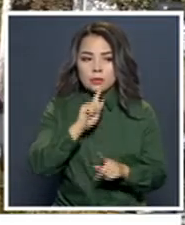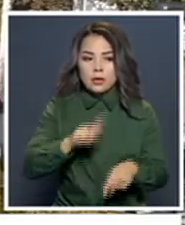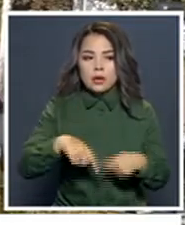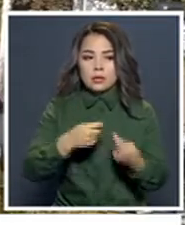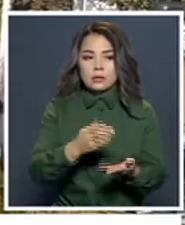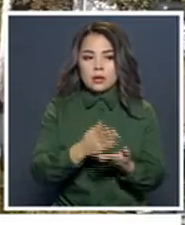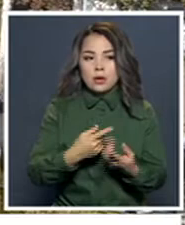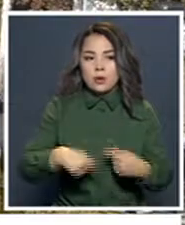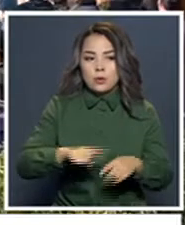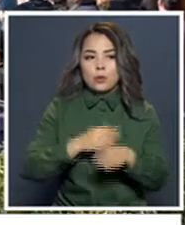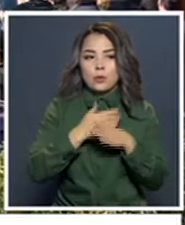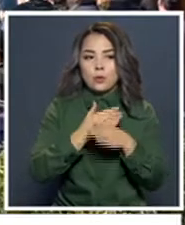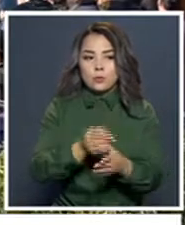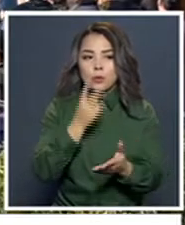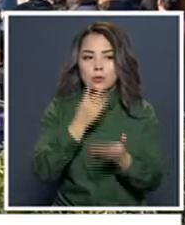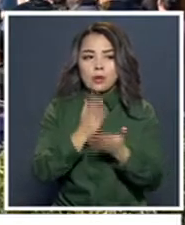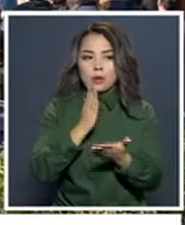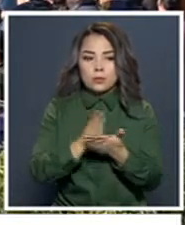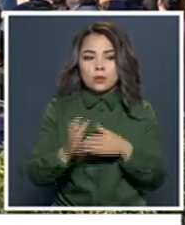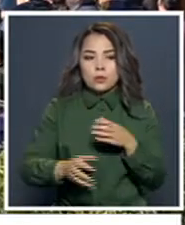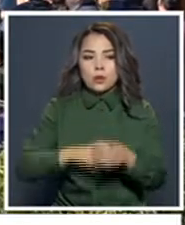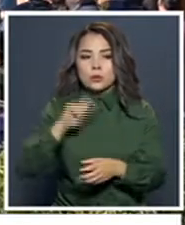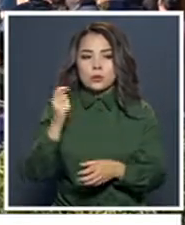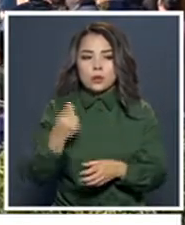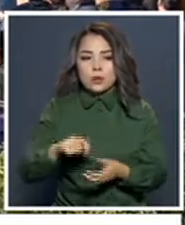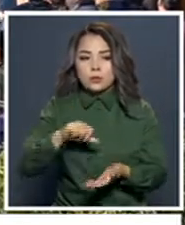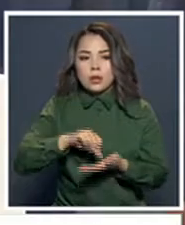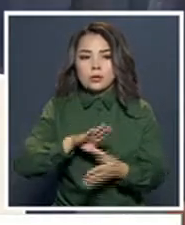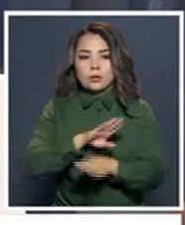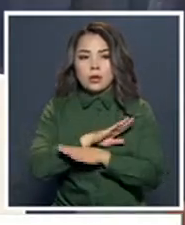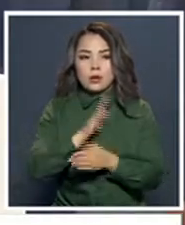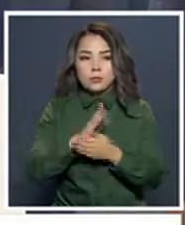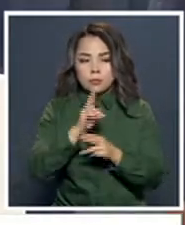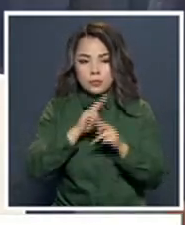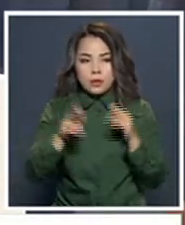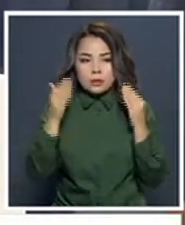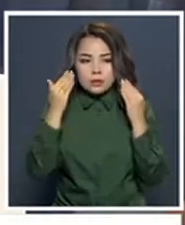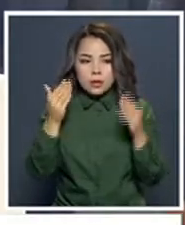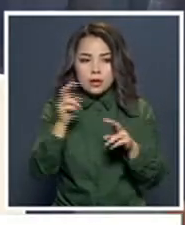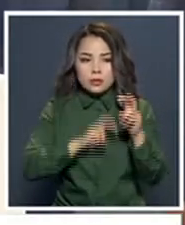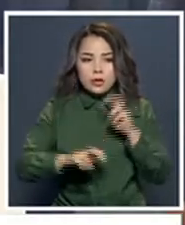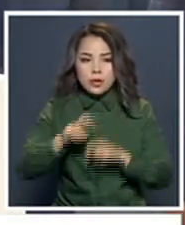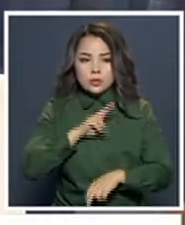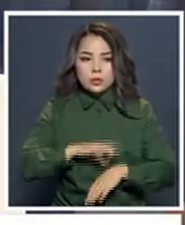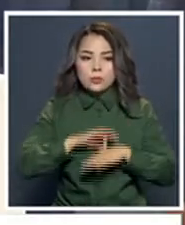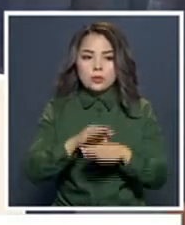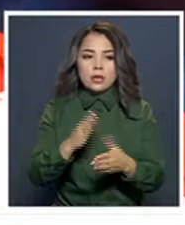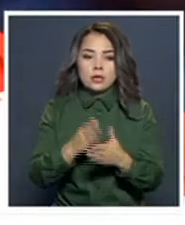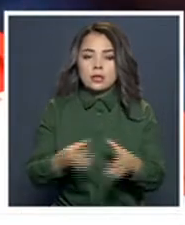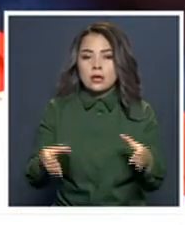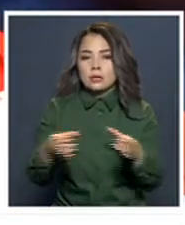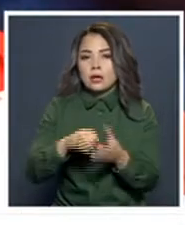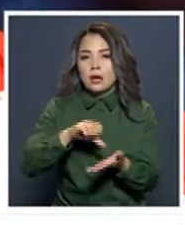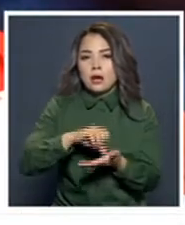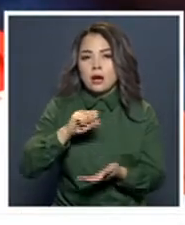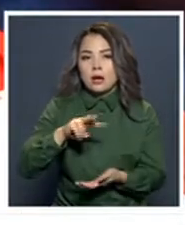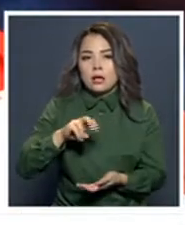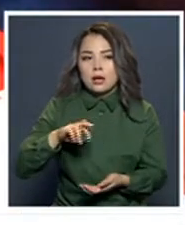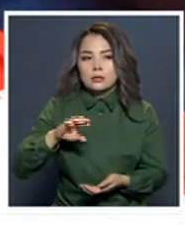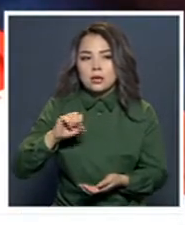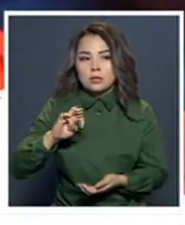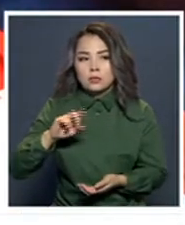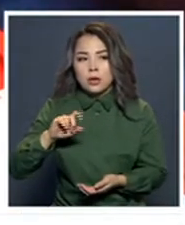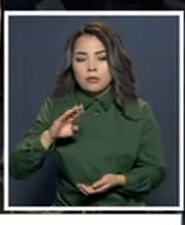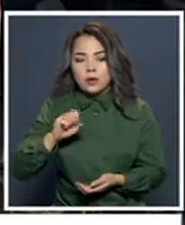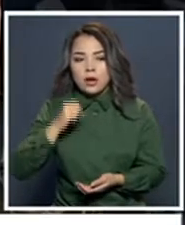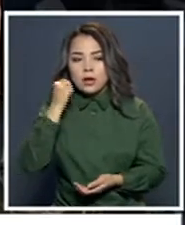қоғамдық қоры табуға көмектескен. Бұл ұйым екінші дүниежүзілік соғыста қаза болып, хабарсыз кеткендерді іздеумен айналысады. Қор өкілі Әлия Сағынбаева қазақ жерінен